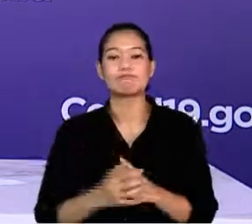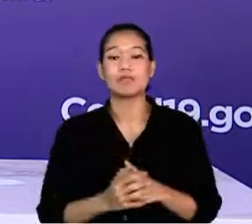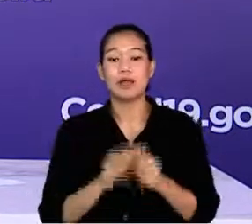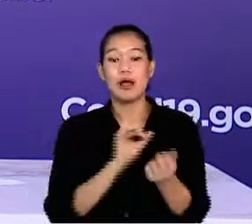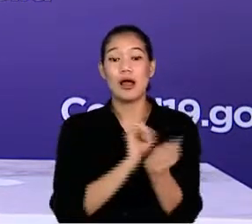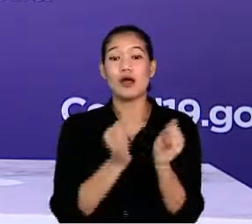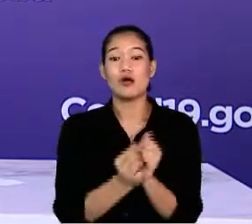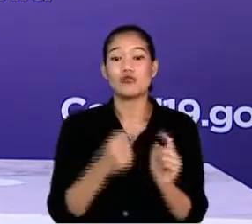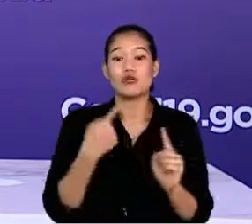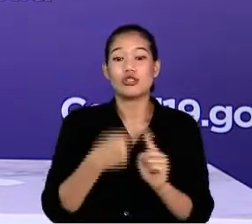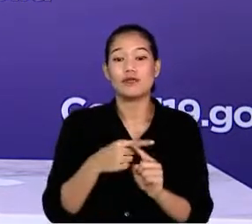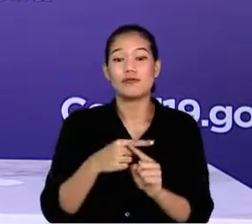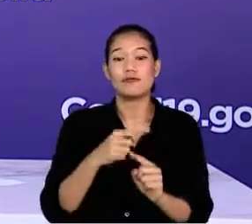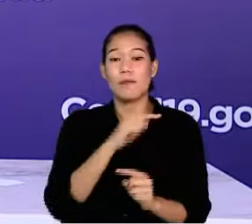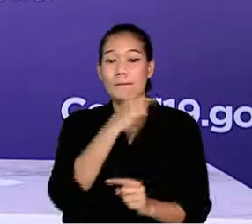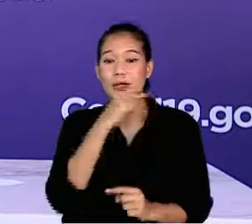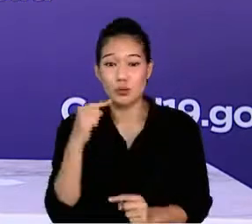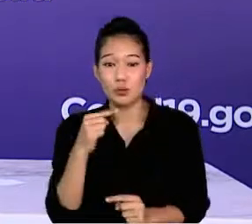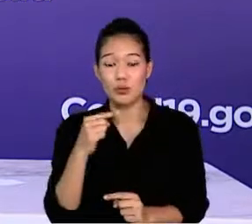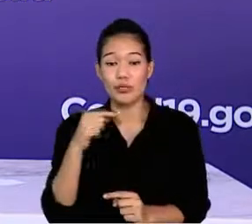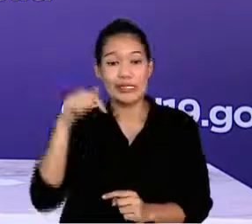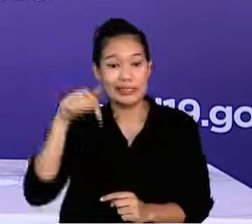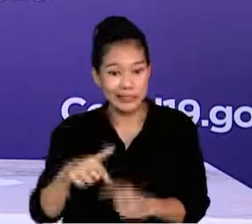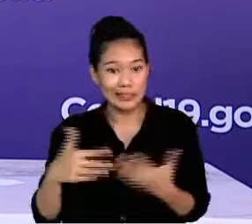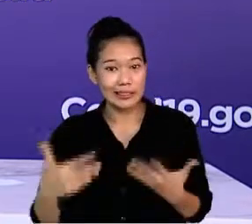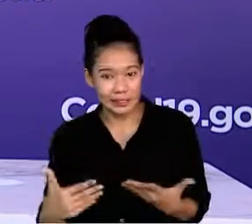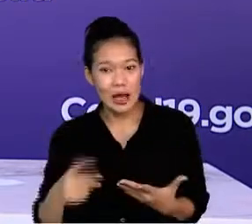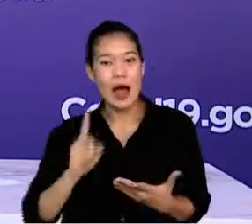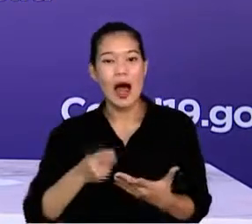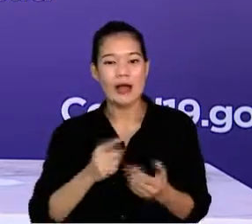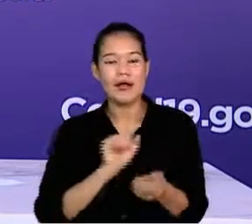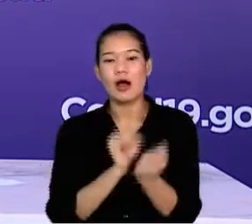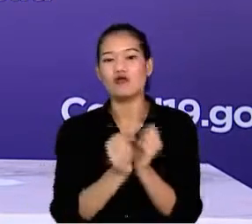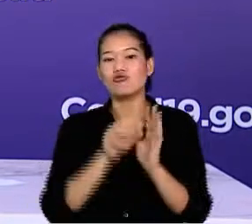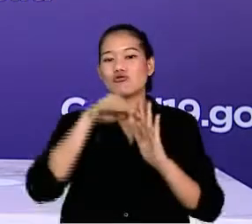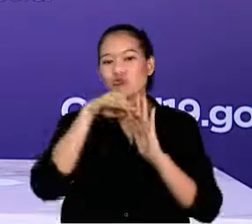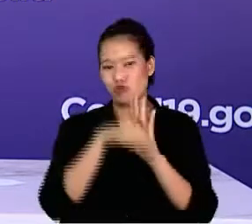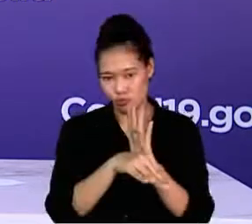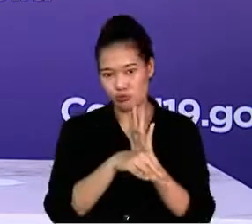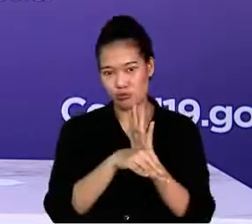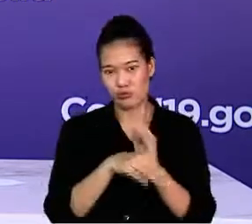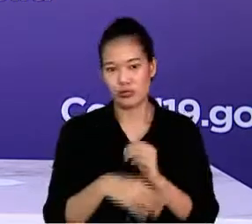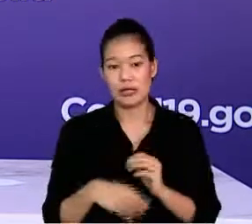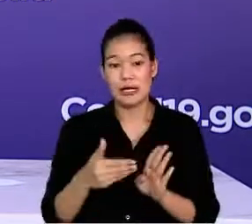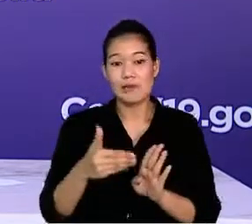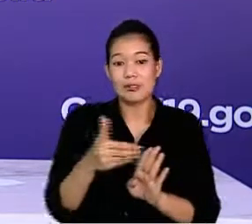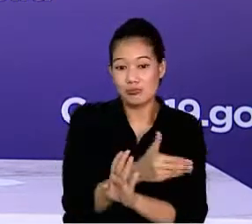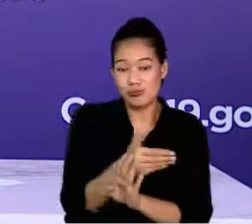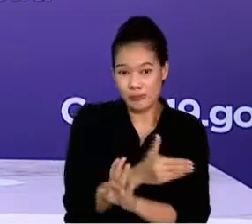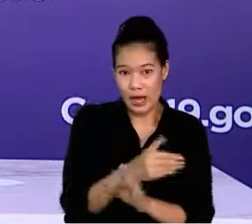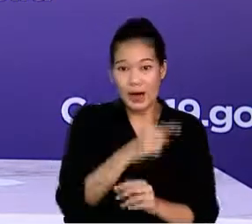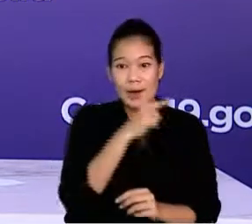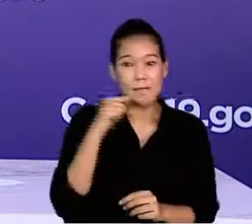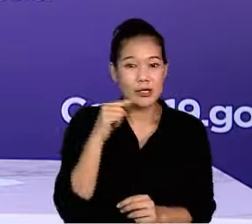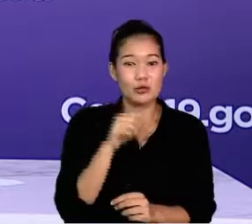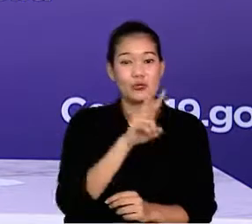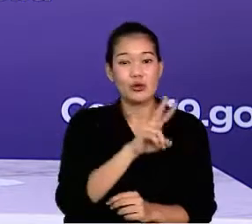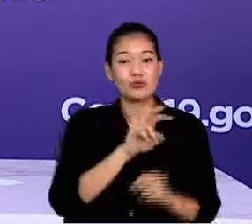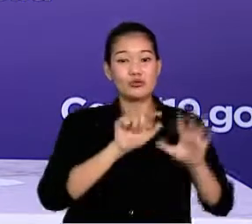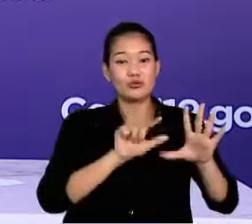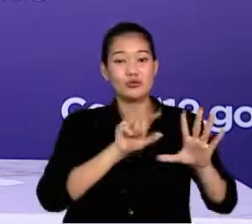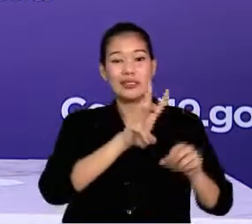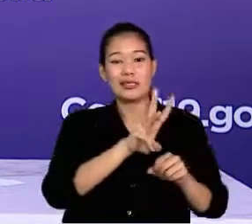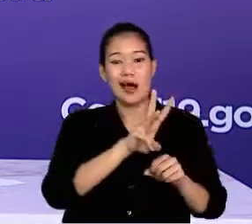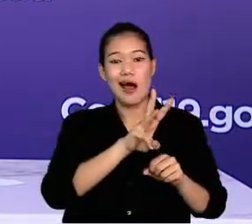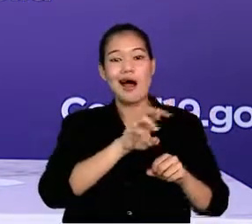kasus positif mingguan di minggu ini kembali terjadi penurunan kasus dari minggu sebelumnya 270